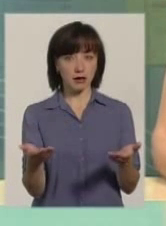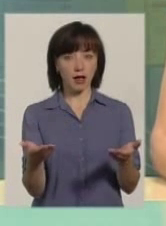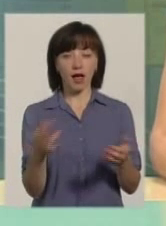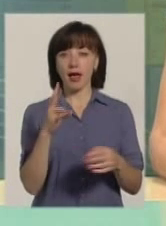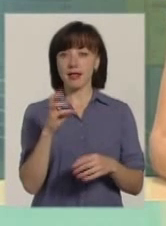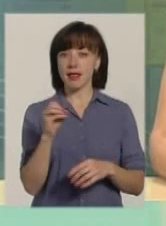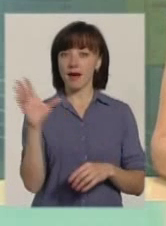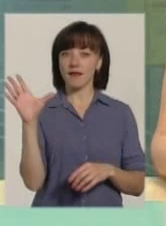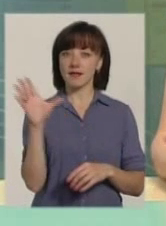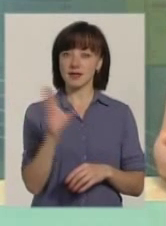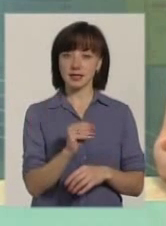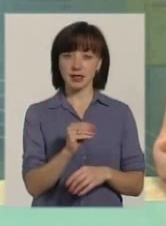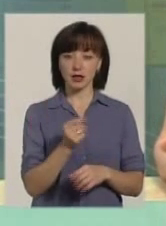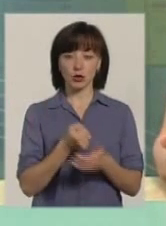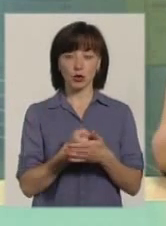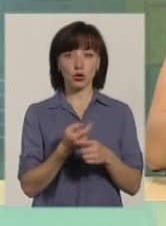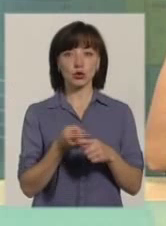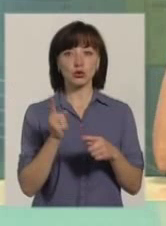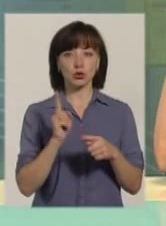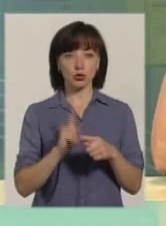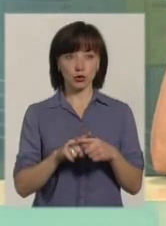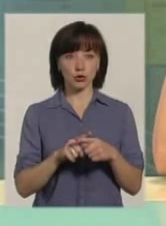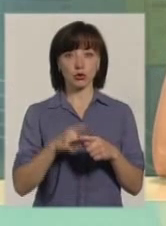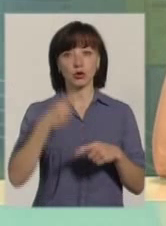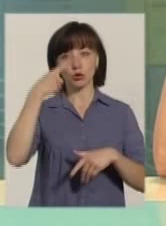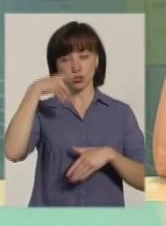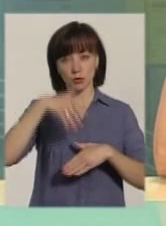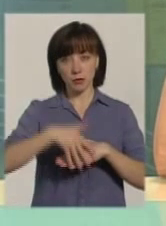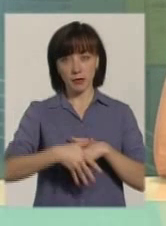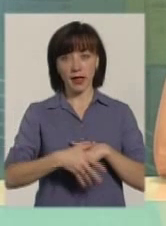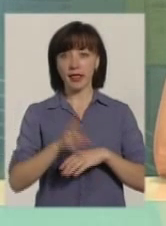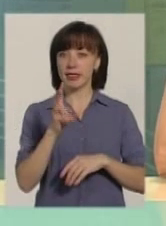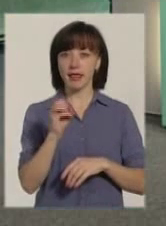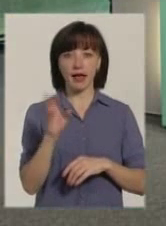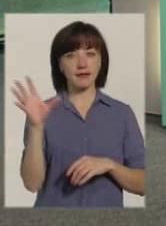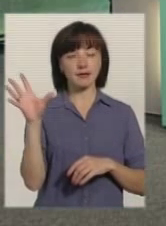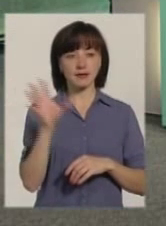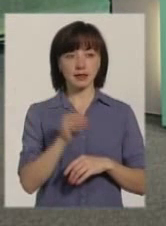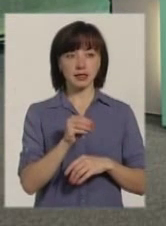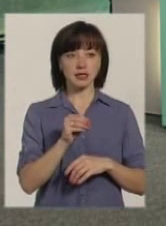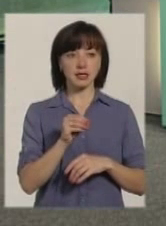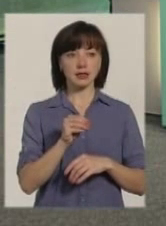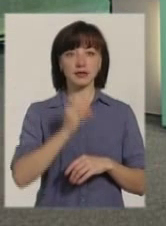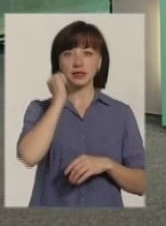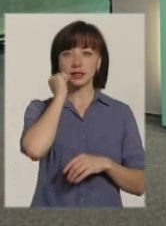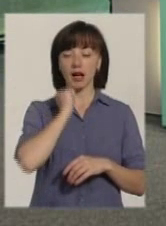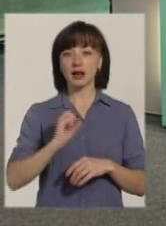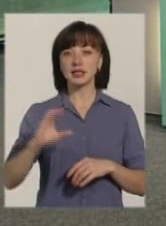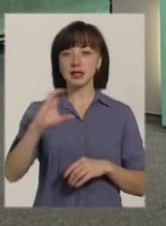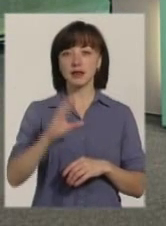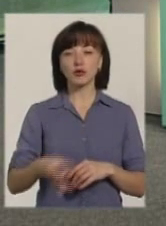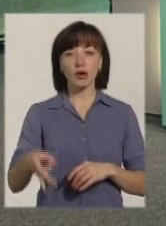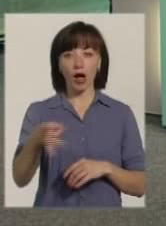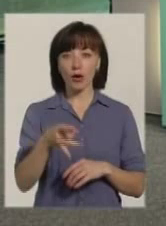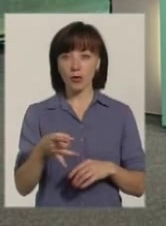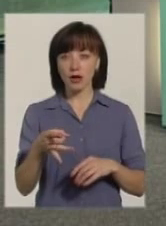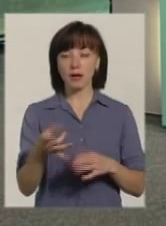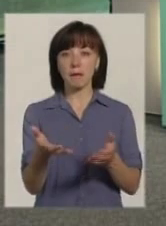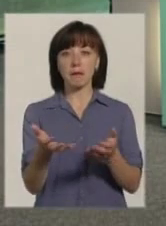Не всі до цього дійшли, не всі це розуміють, не всі в тому самому Старосинявському районі приймають